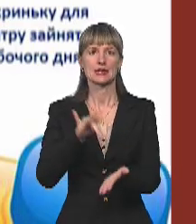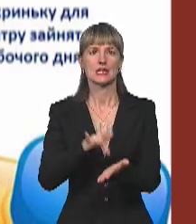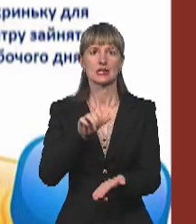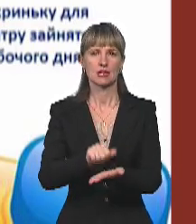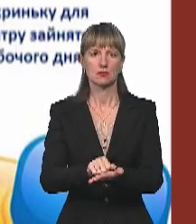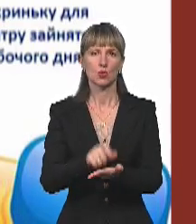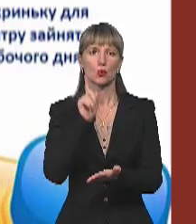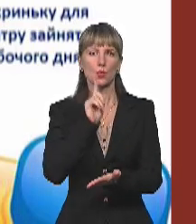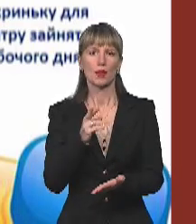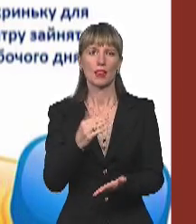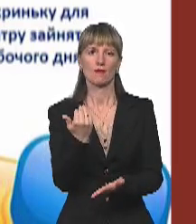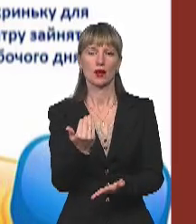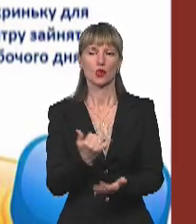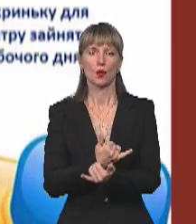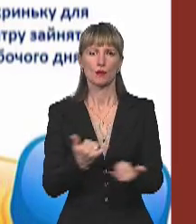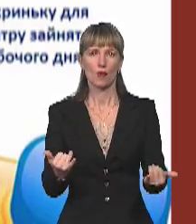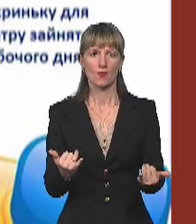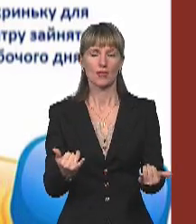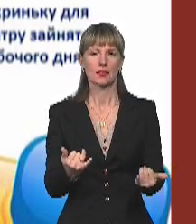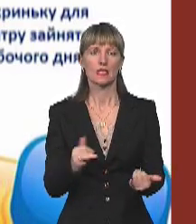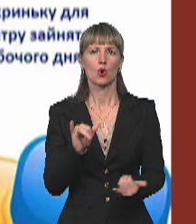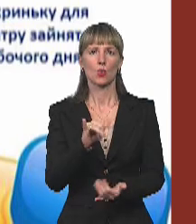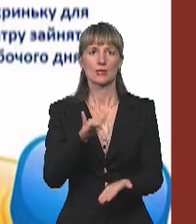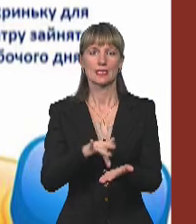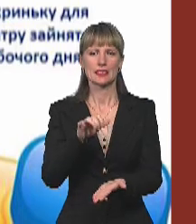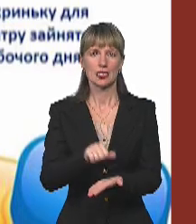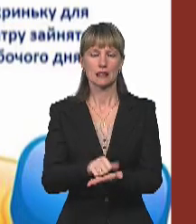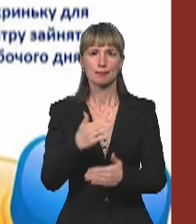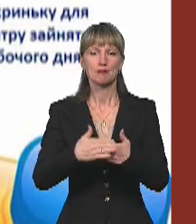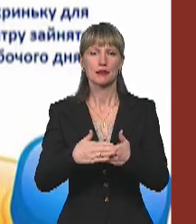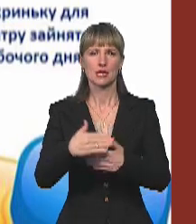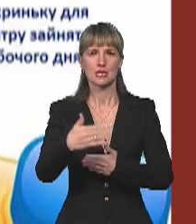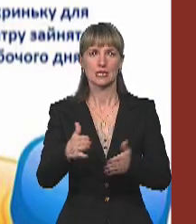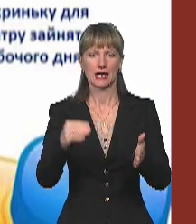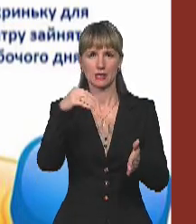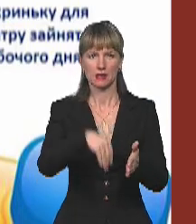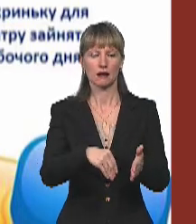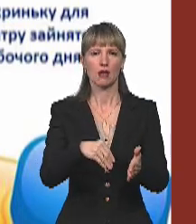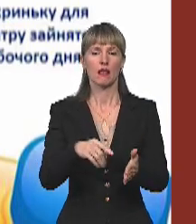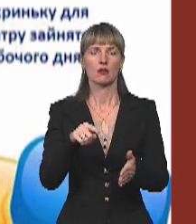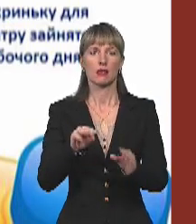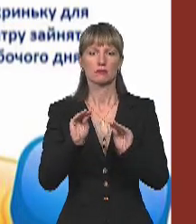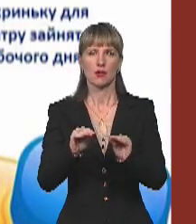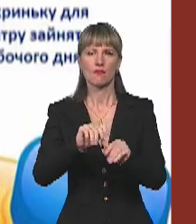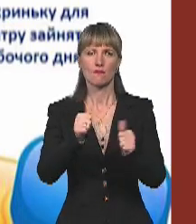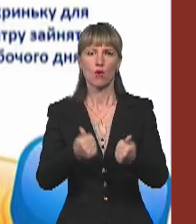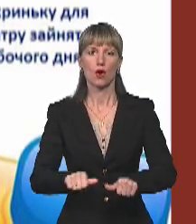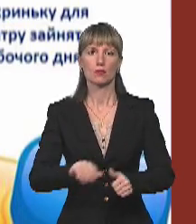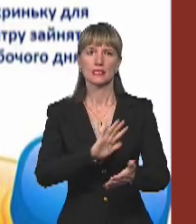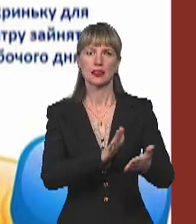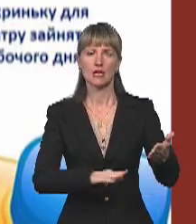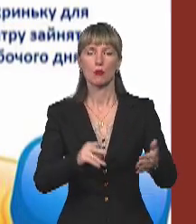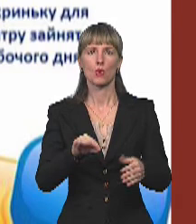зайнятості, зручний для вашого обслуговування. У центрі зайнятості біля скриньки для кореспонденції розміщені форми заяв про